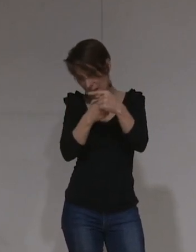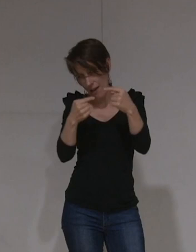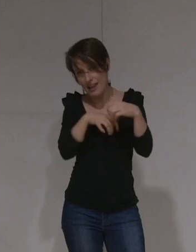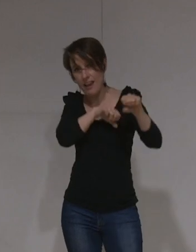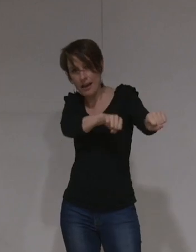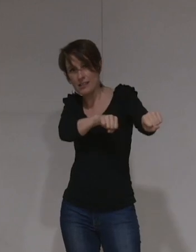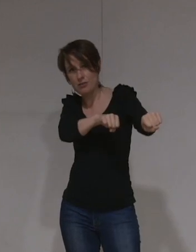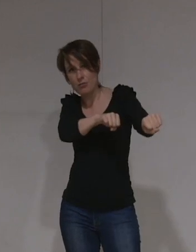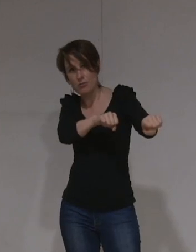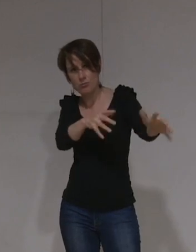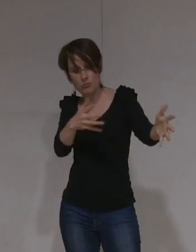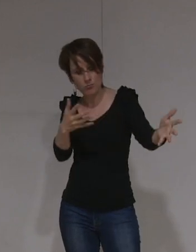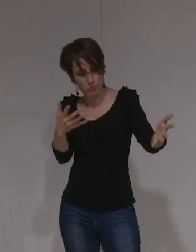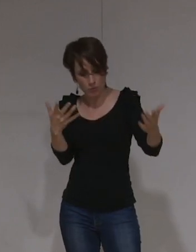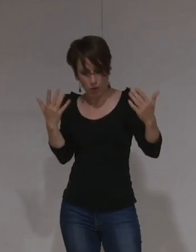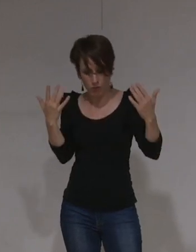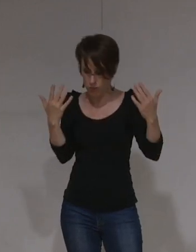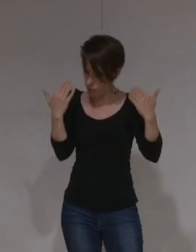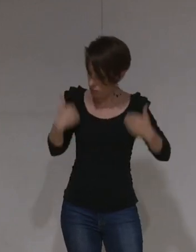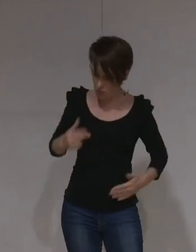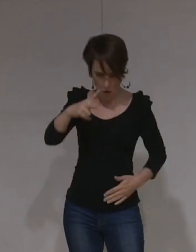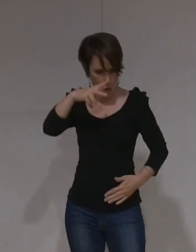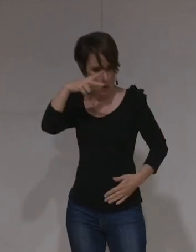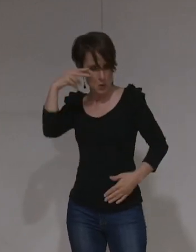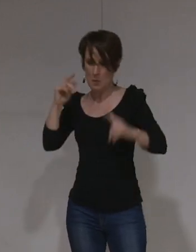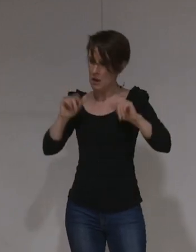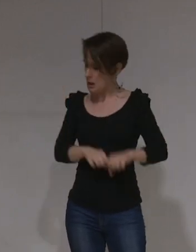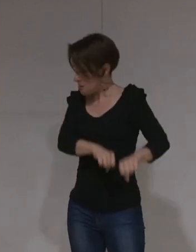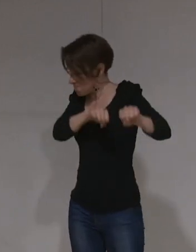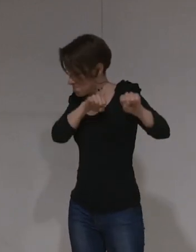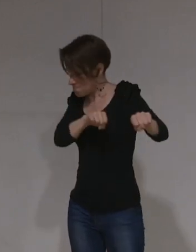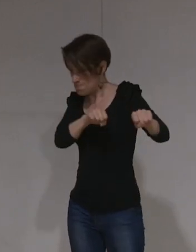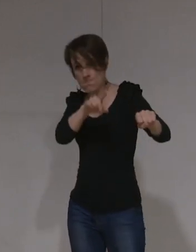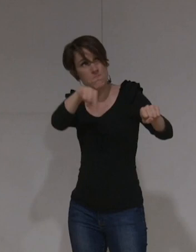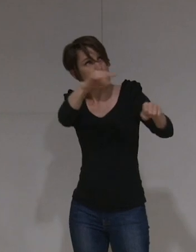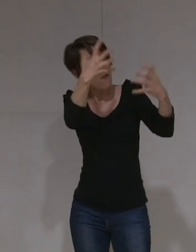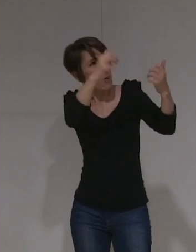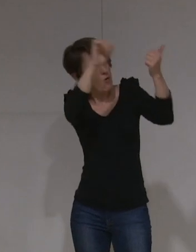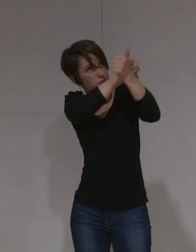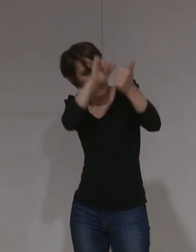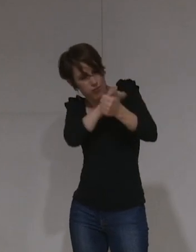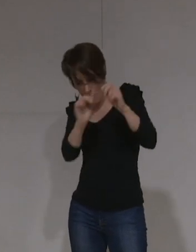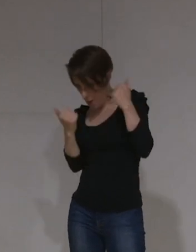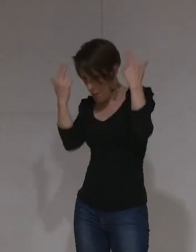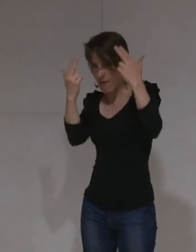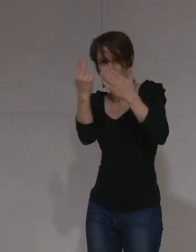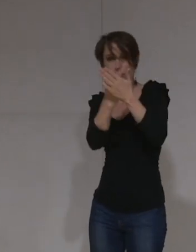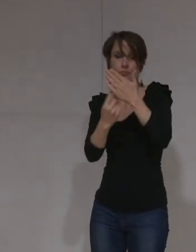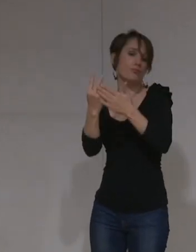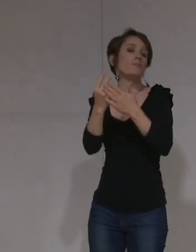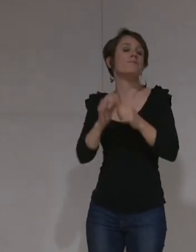effectivement la suprématie de l'humanité contre tout ce qui cherche à la détruire et ce qu'il dessine dans sa